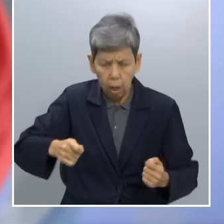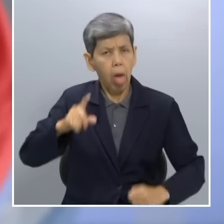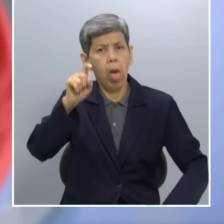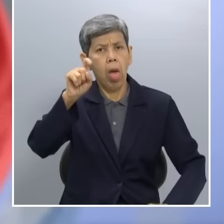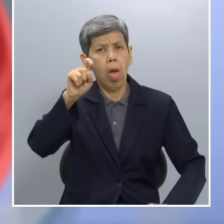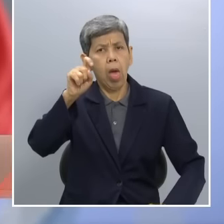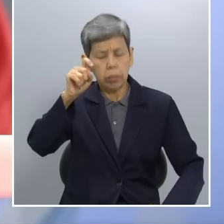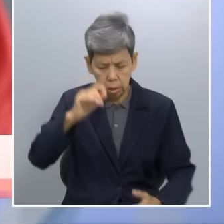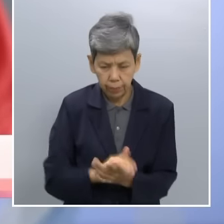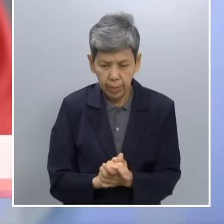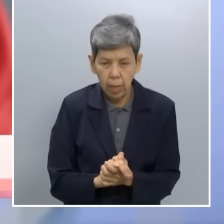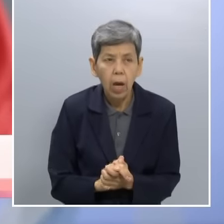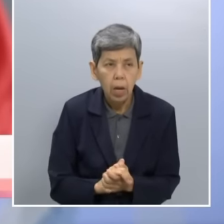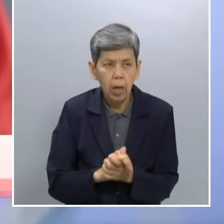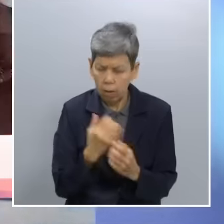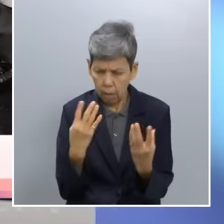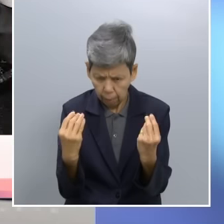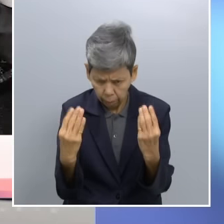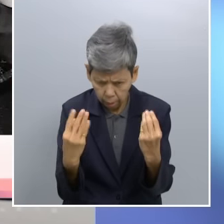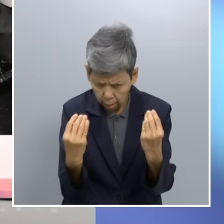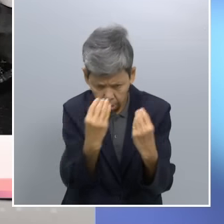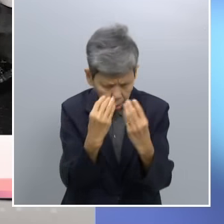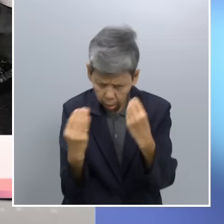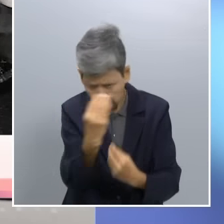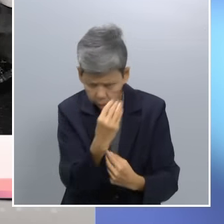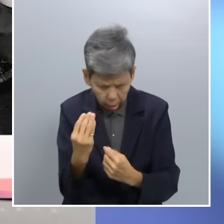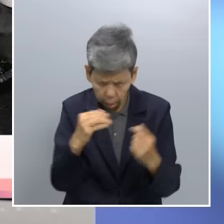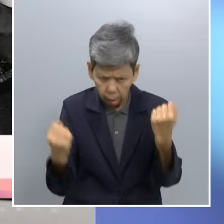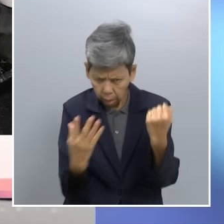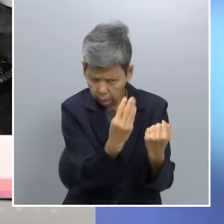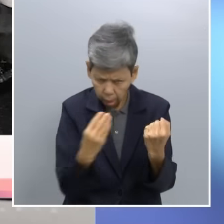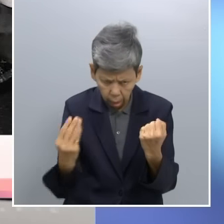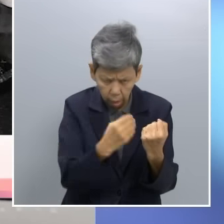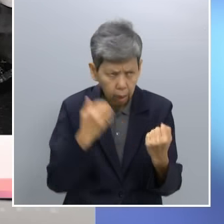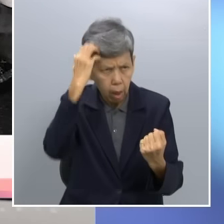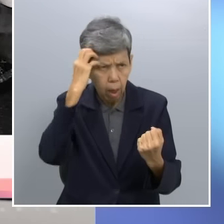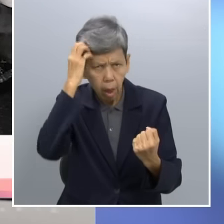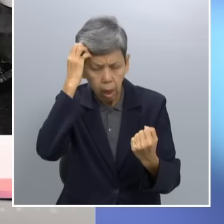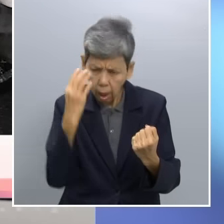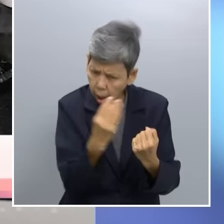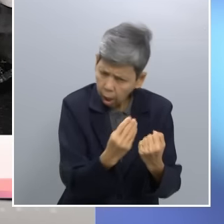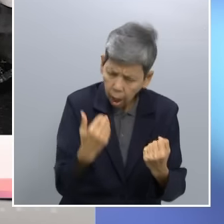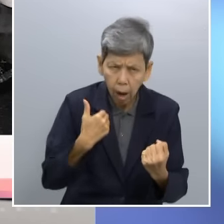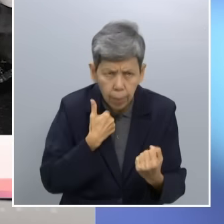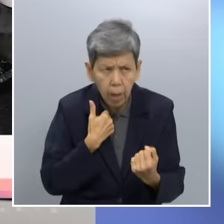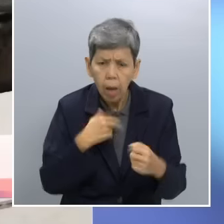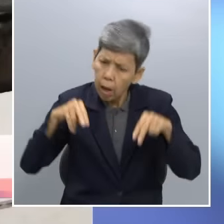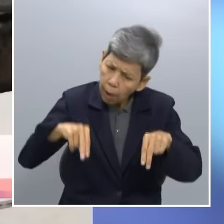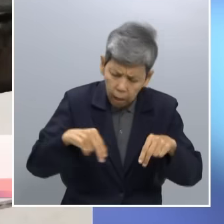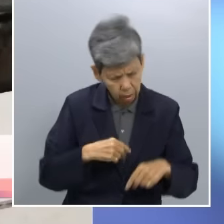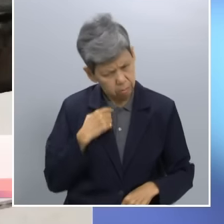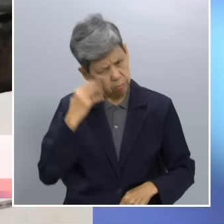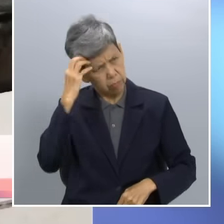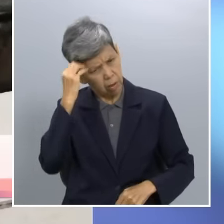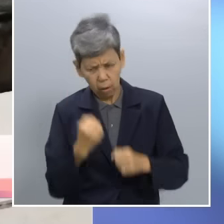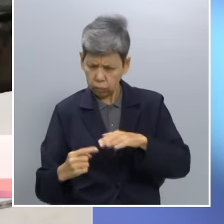ได้จอที่หน้าปาดก็มีสัญญาณไฟขึ้นเต็มไปหมดนะคะเธอบอกว่ารูปฉนวนก็ขึ้นรูปแบตเธอก็แปลกใจ